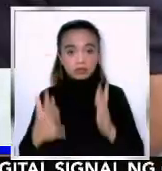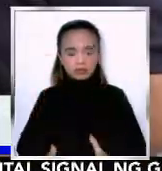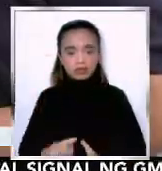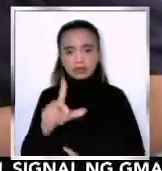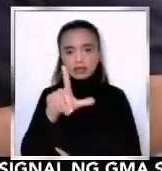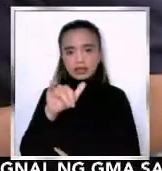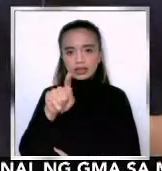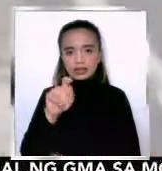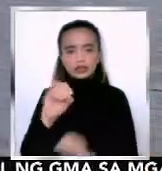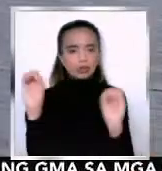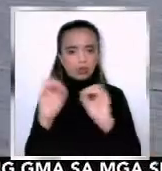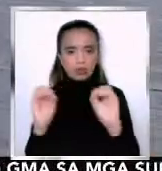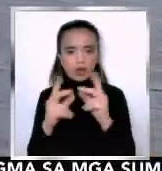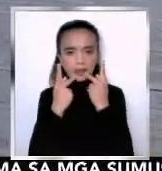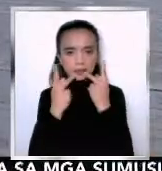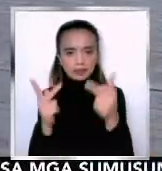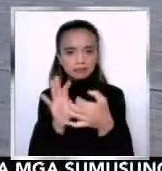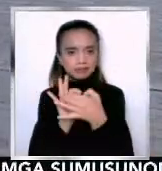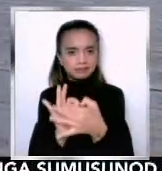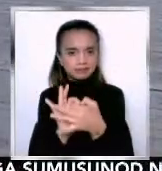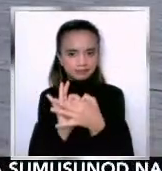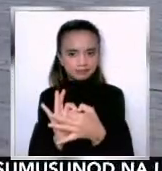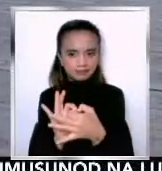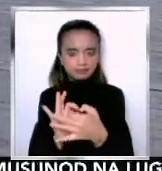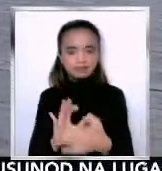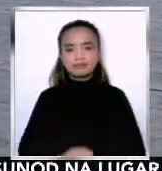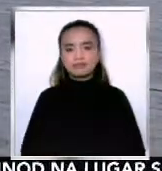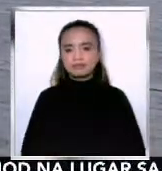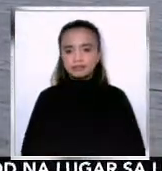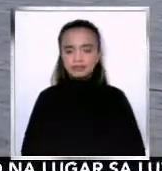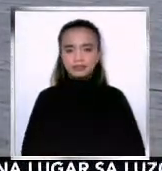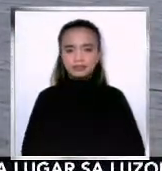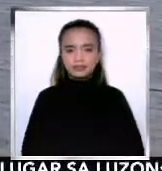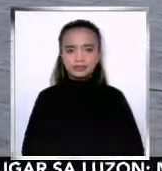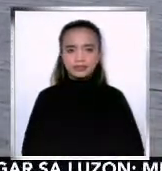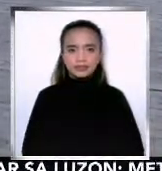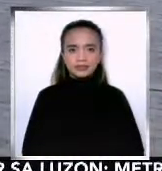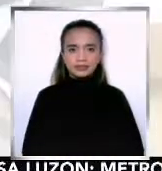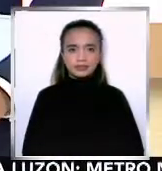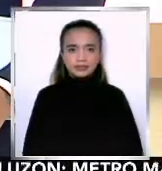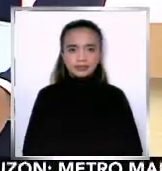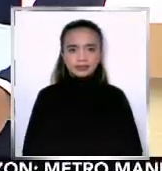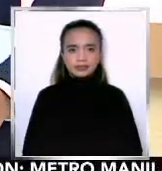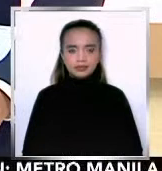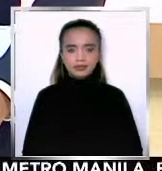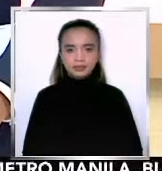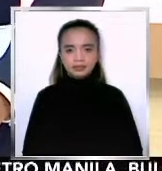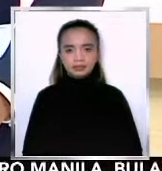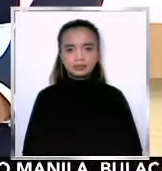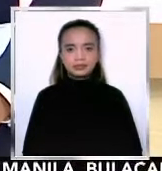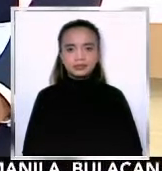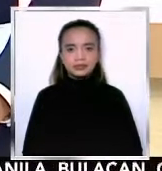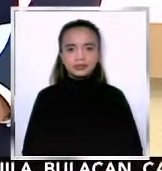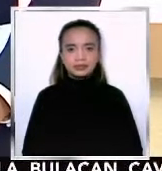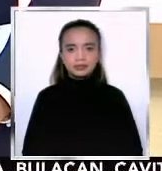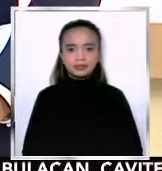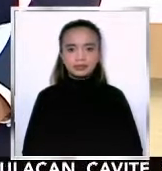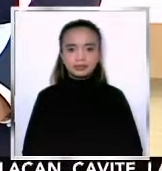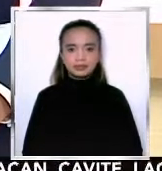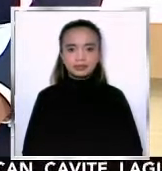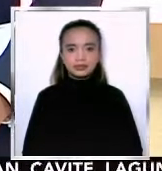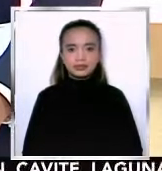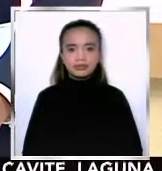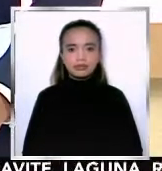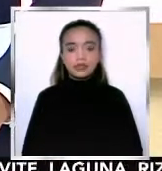Sandra Aguinaldo, Tina Panganiban Perez, Nakatutok, 24 Oras. Halos 50 bahay sa